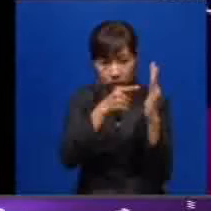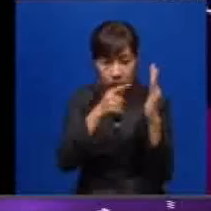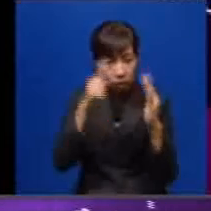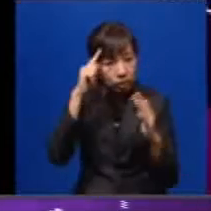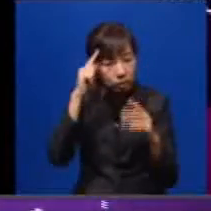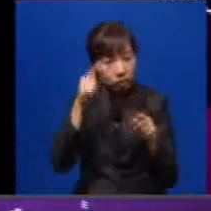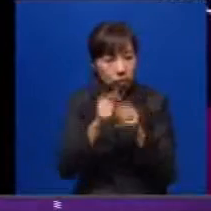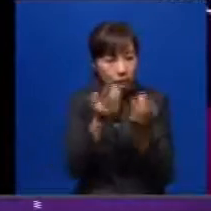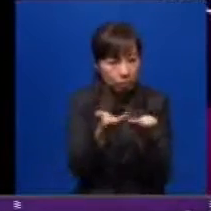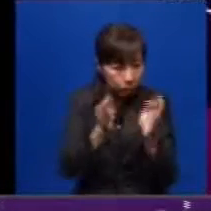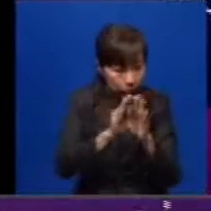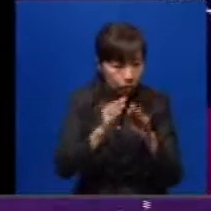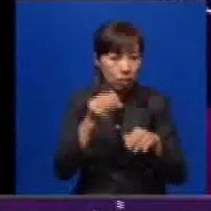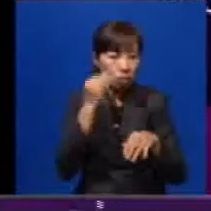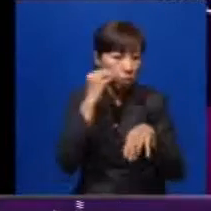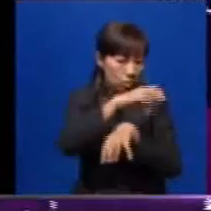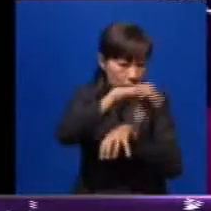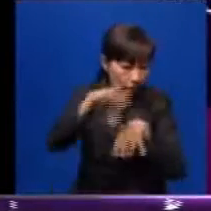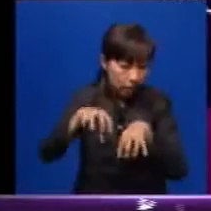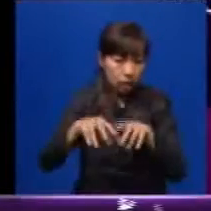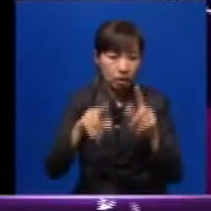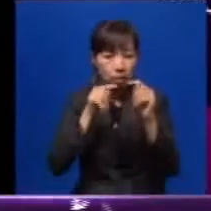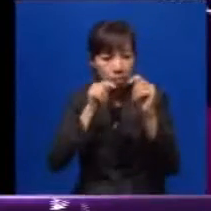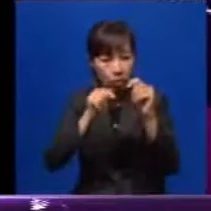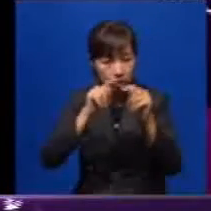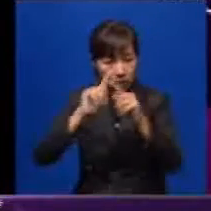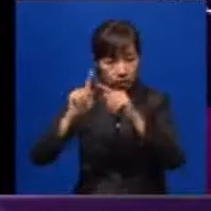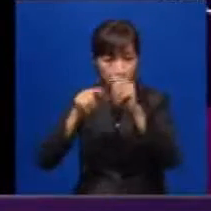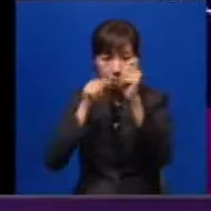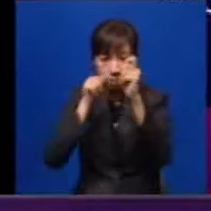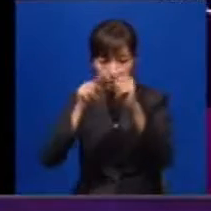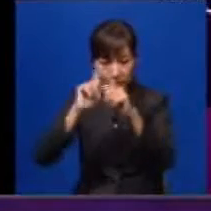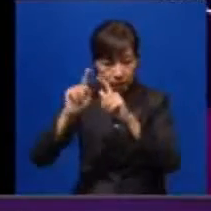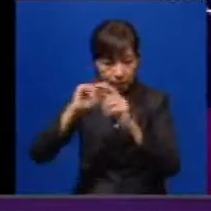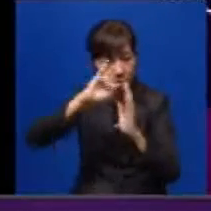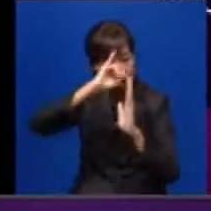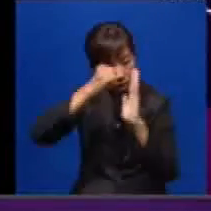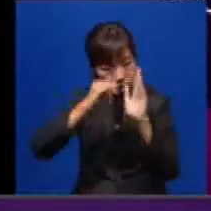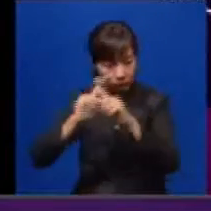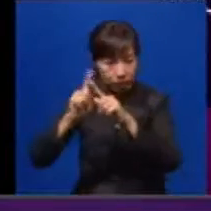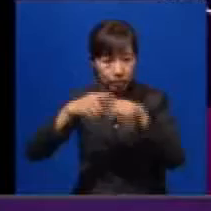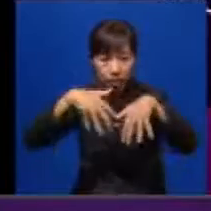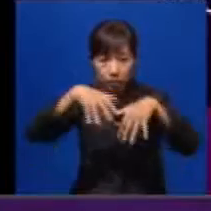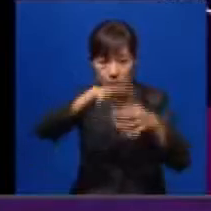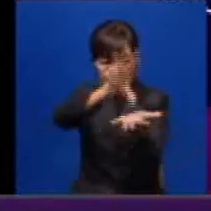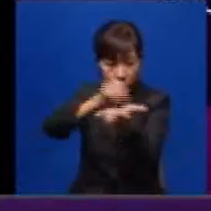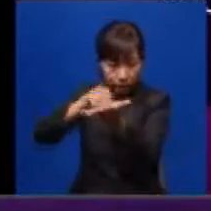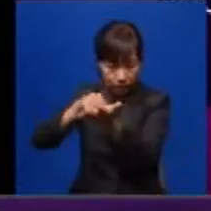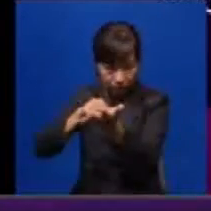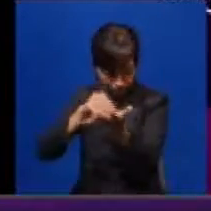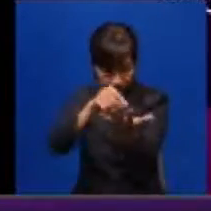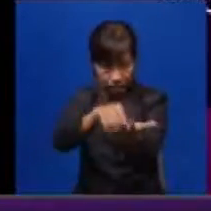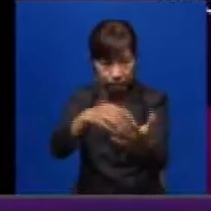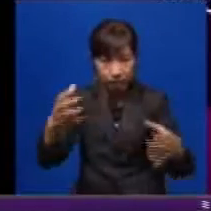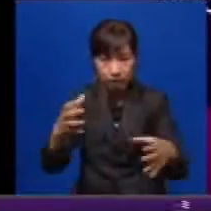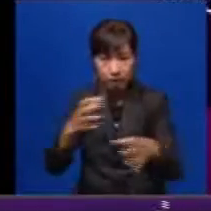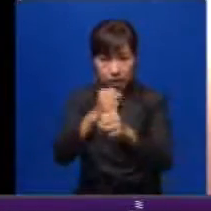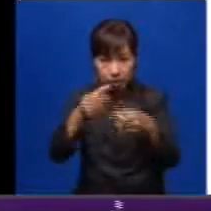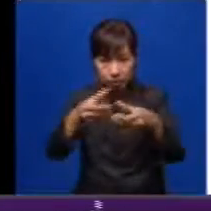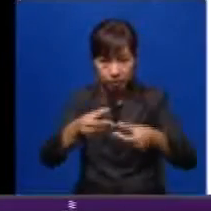จากระดับครอบครัวหมู่บ้านตำบลอำเภอจังหวัดภาคเสนอให้สปป